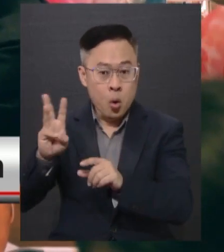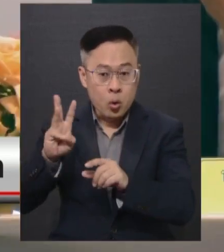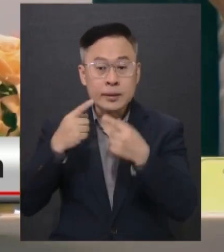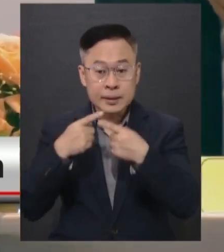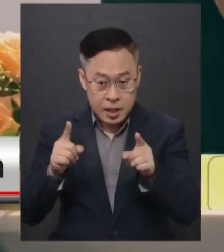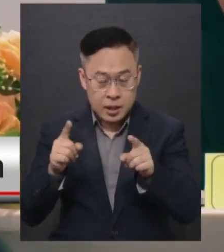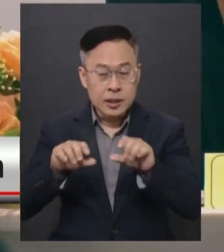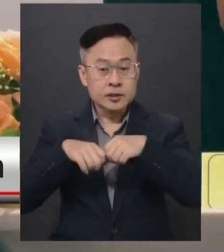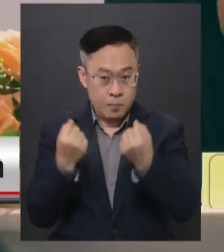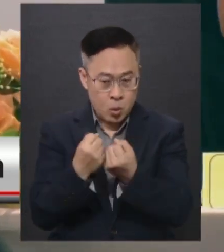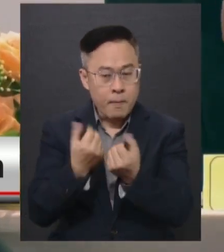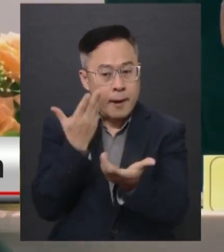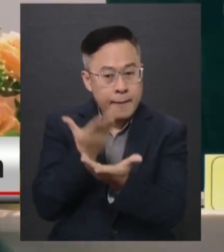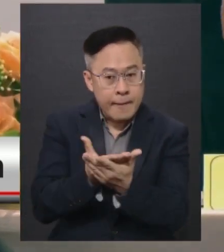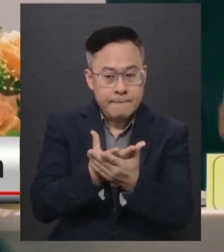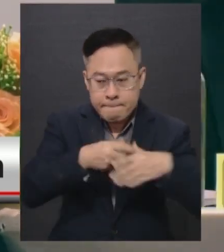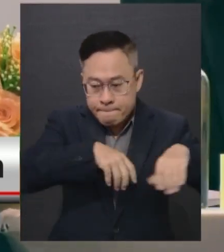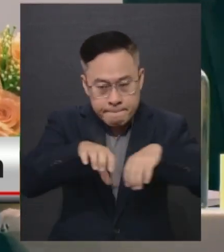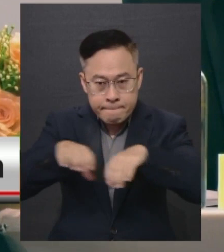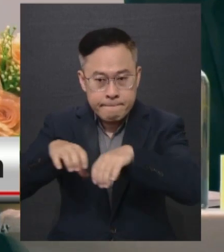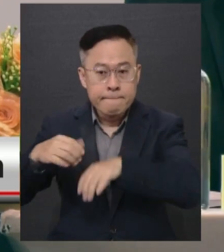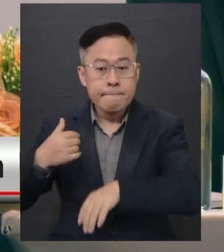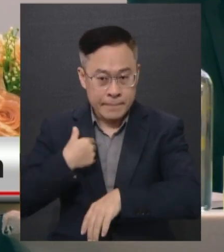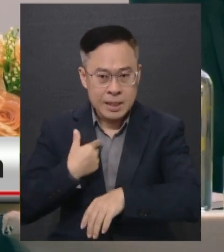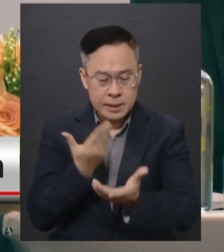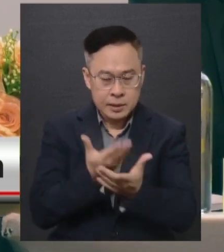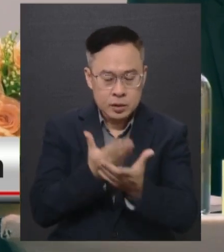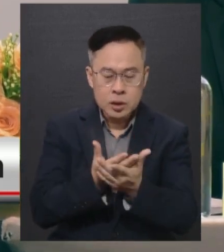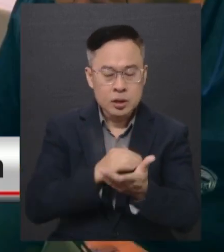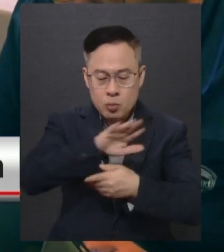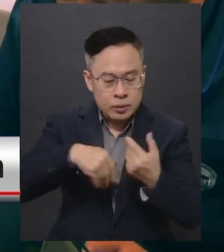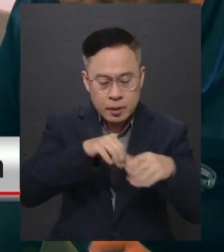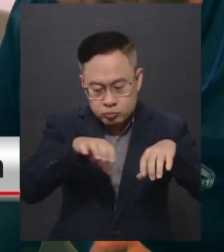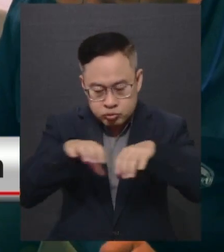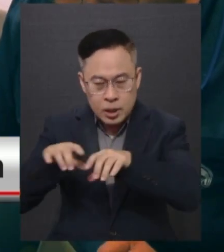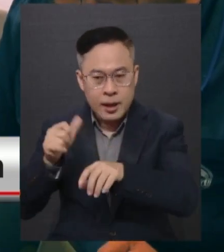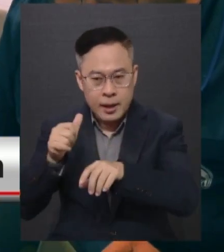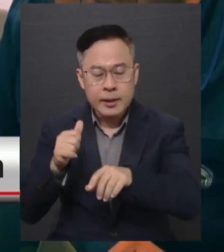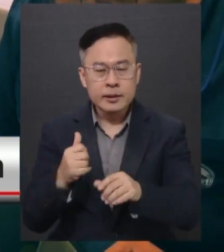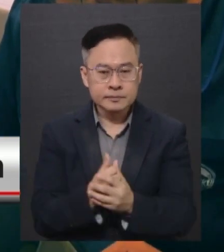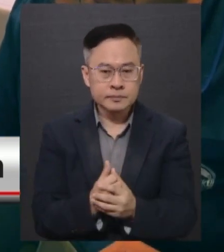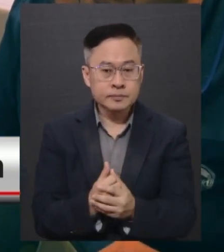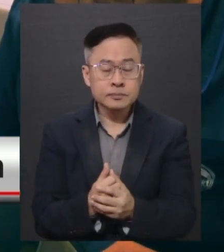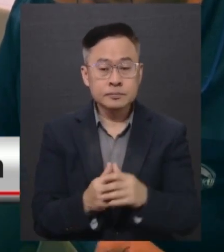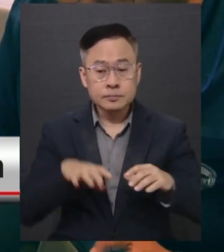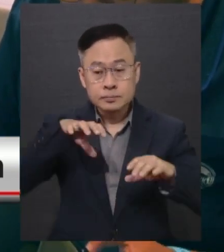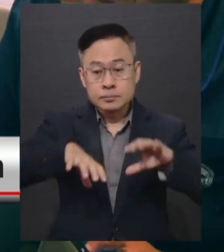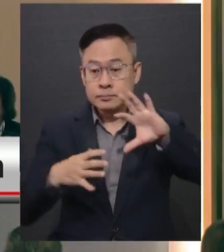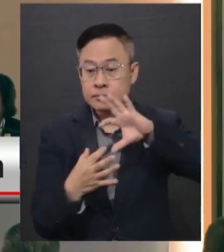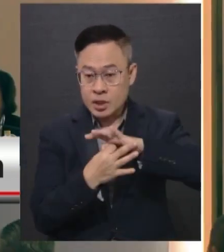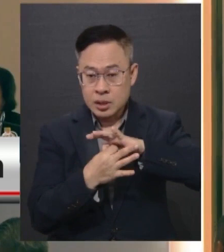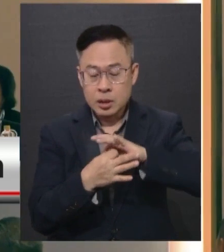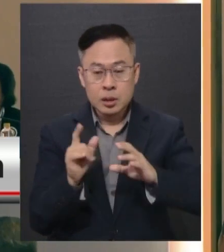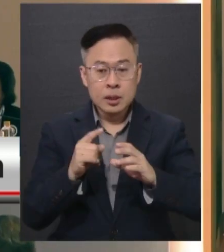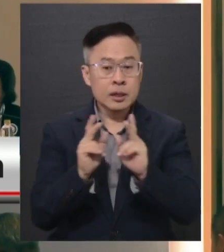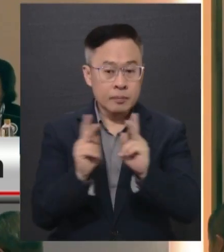ำหรับสมาคมเนื่องจากทางสมาคมค่ะก็ได้มีการจัดสรรอย่างดีรวมไปถึงการทางการกีฬาแห่งประเทศไทยแล้วก็รวม